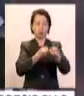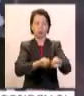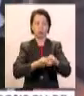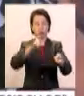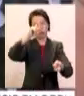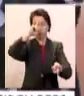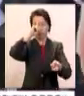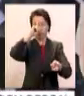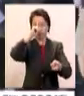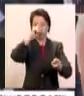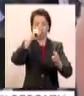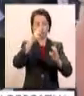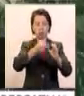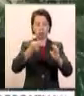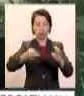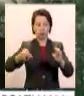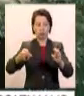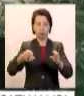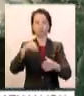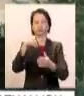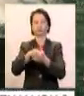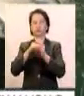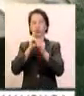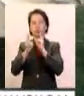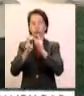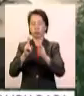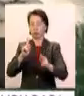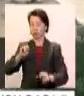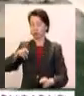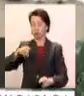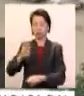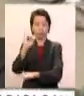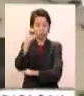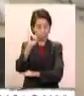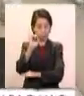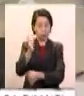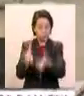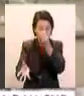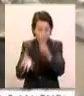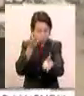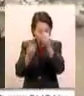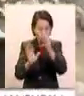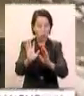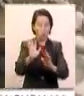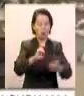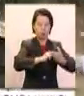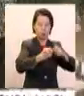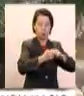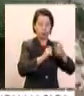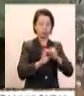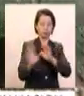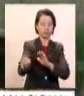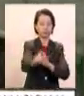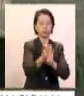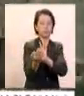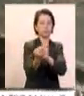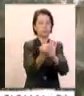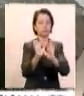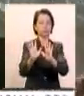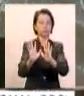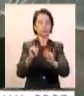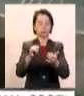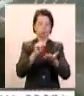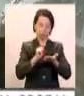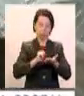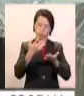Cameron Highlands. Dalam ucapannya, Datuk Seri Dr. Wan Azizah berjanji akan mengambil maklum akan masalah yang dihadapi pekebun kecil yang